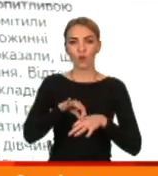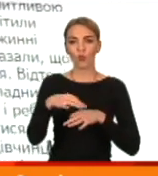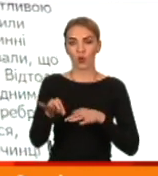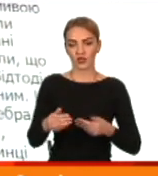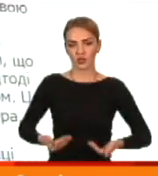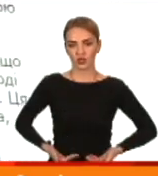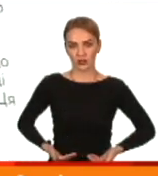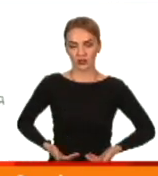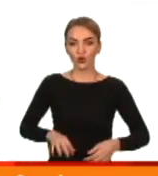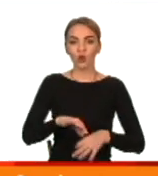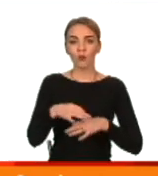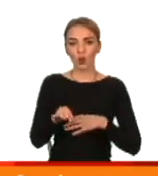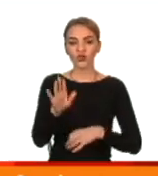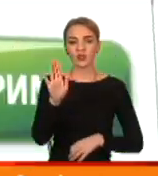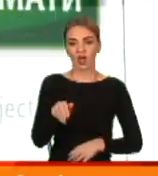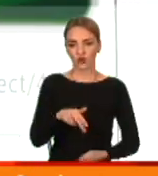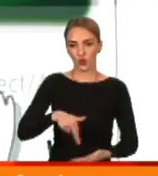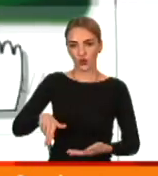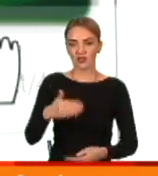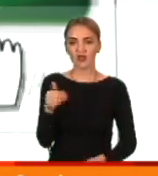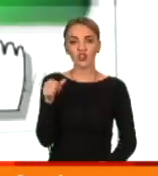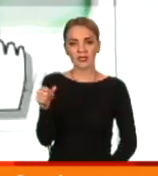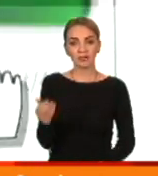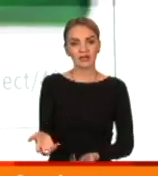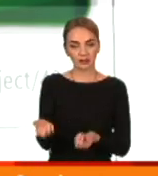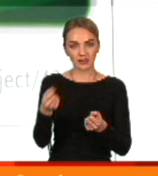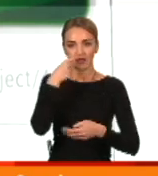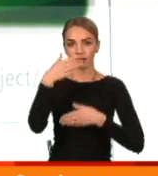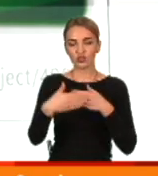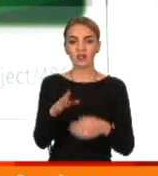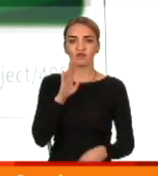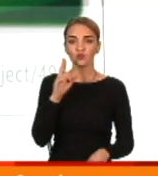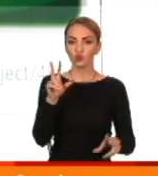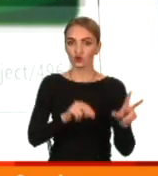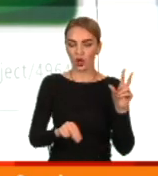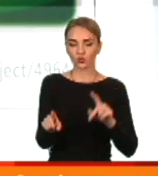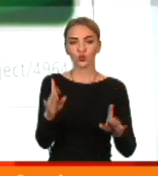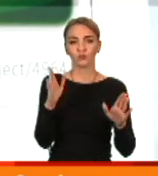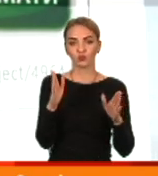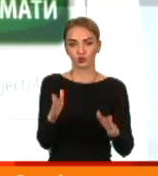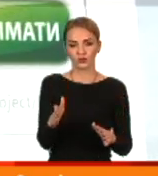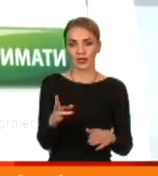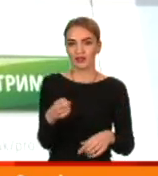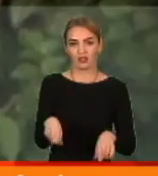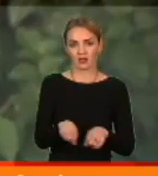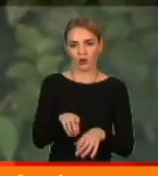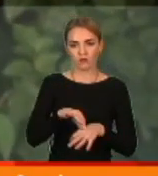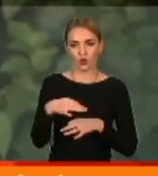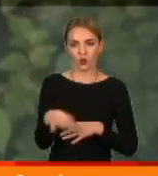жити, боляче навіть ходити». Ваш клік «Підтримати» наближає дівчинку до шансу, що буде не так